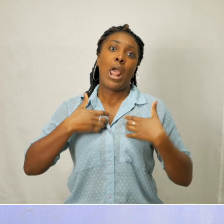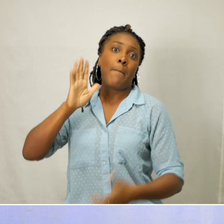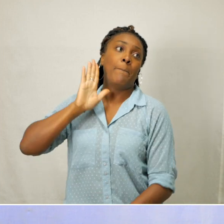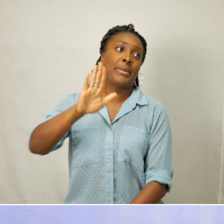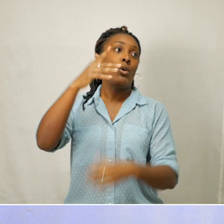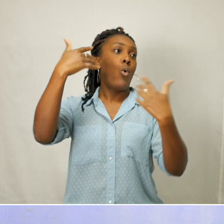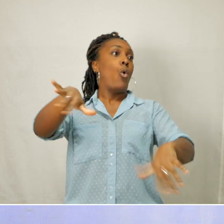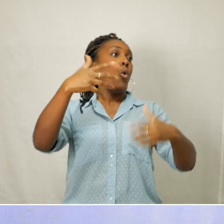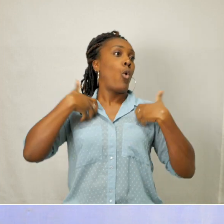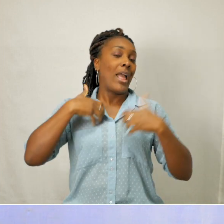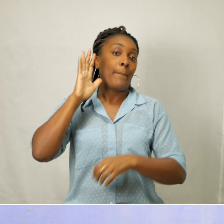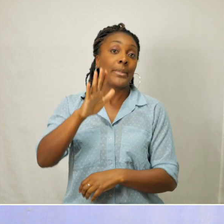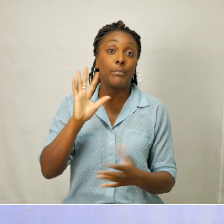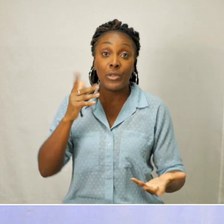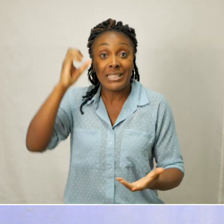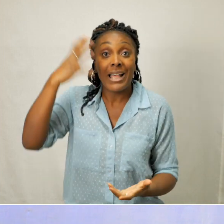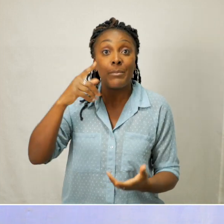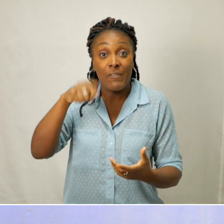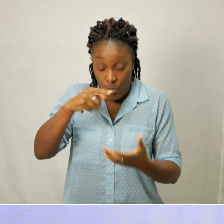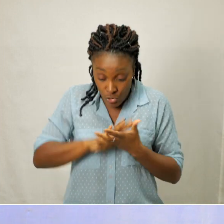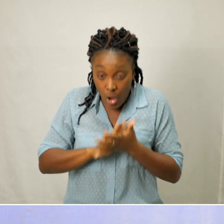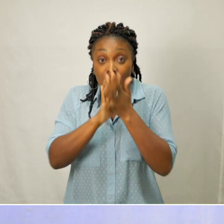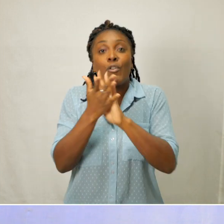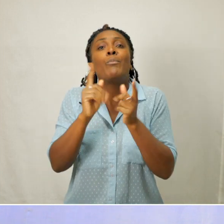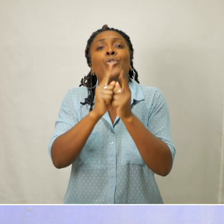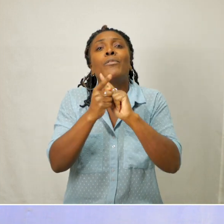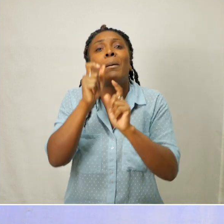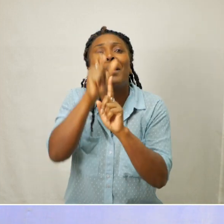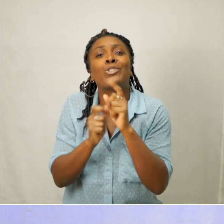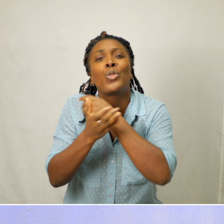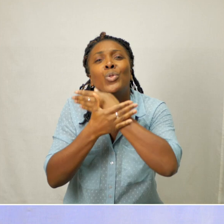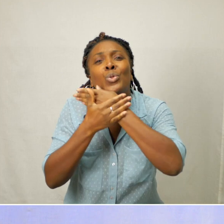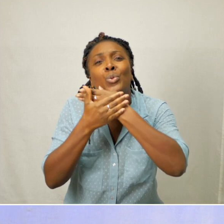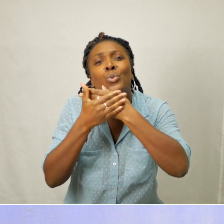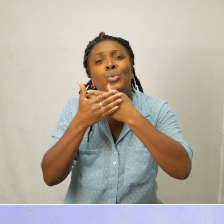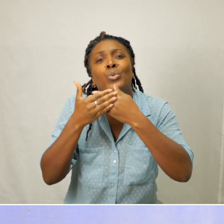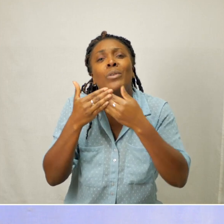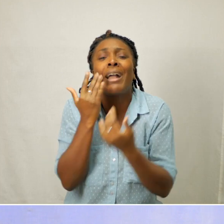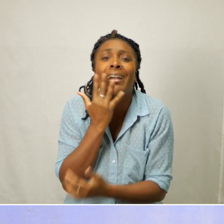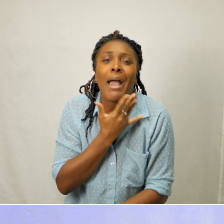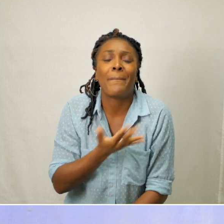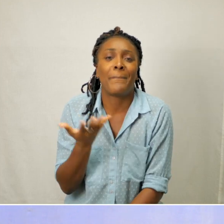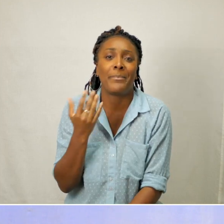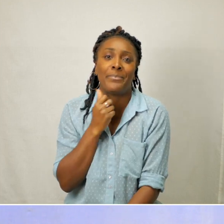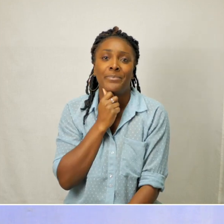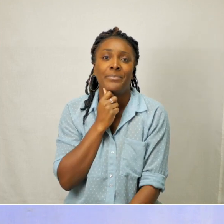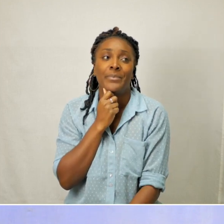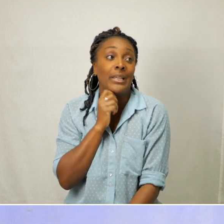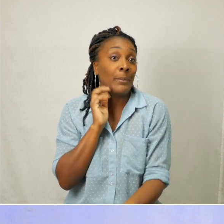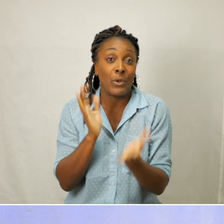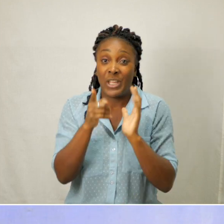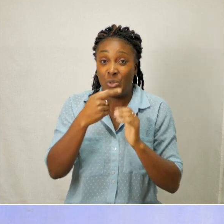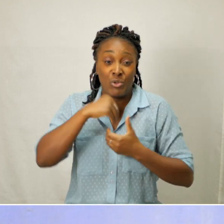moment pour le Saint-Esprit de te transformer et que tu deviennes quelqu'un qui soit doux, qui soit aimable. Peut-être que tu es lié